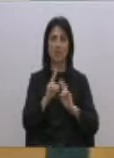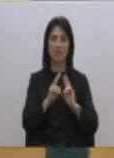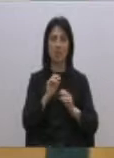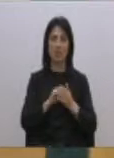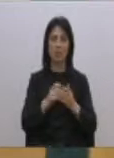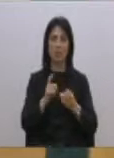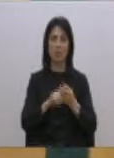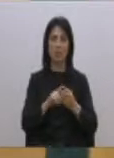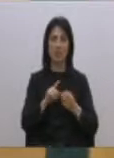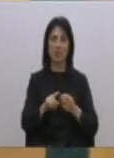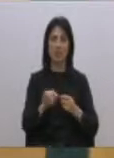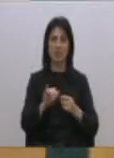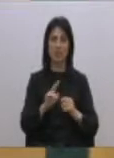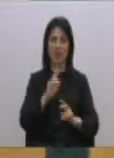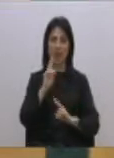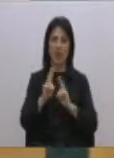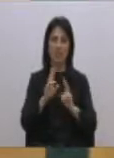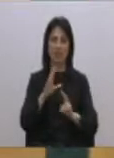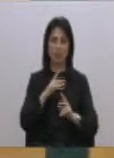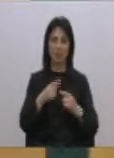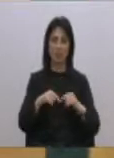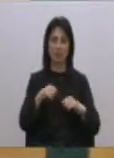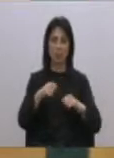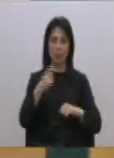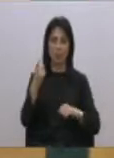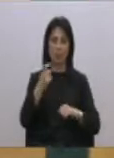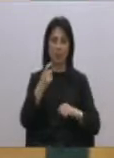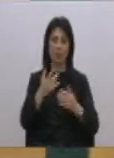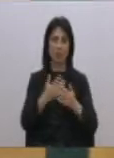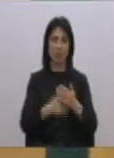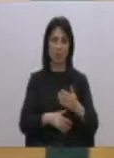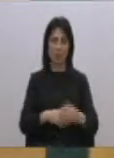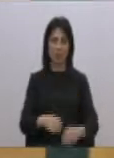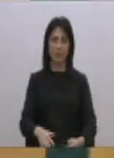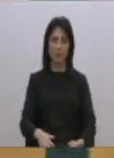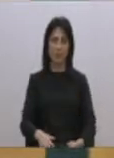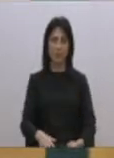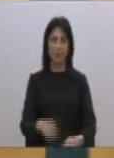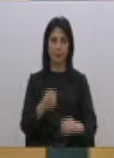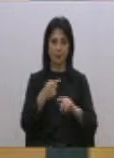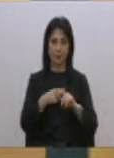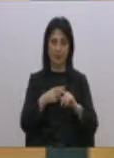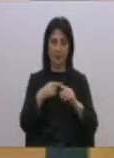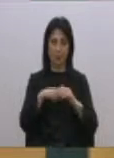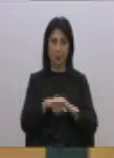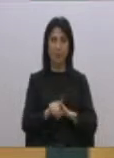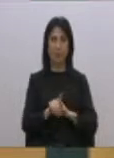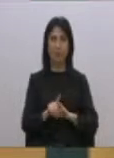საფუძველზე, სადაც გასაჩივრებული იყო საბჭოს უფლებამოსილებები და ასე შემდგომ. აქედან გამომდინარე,